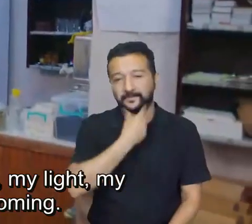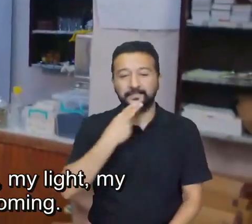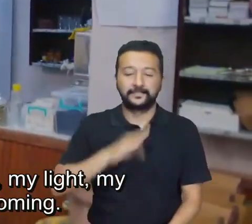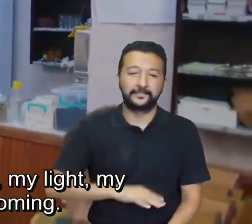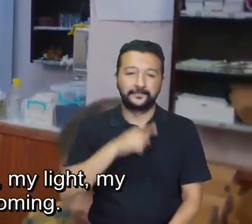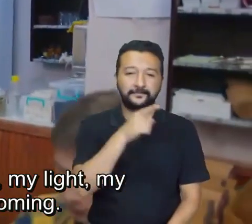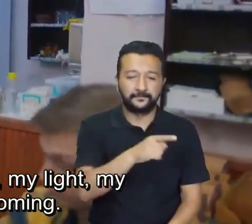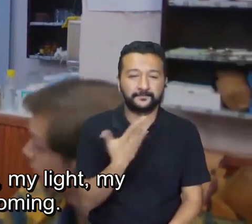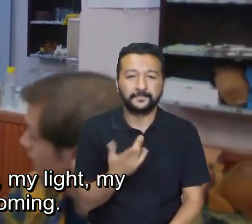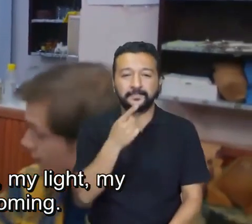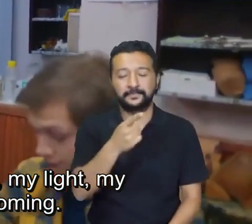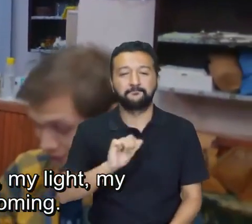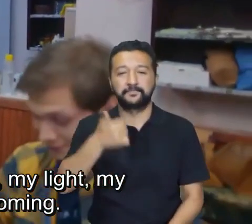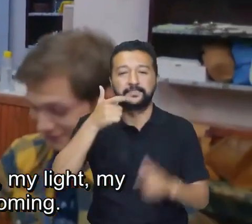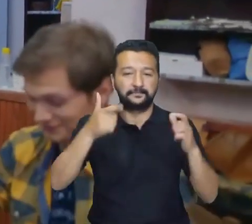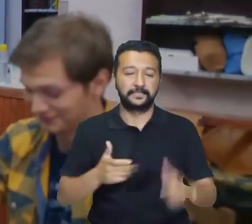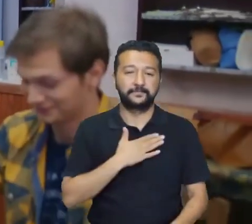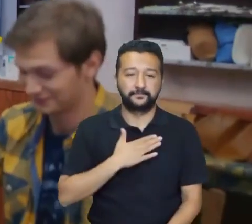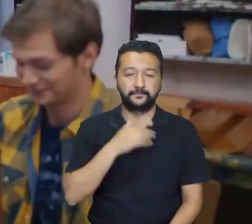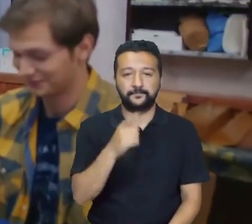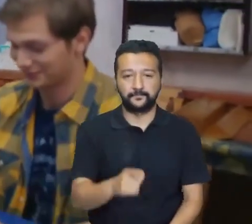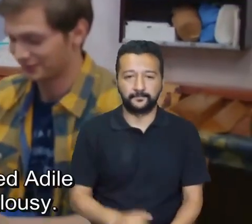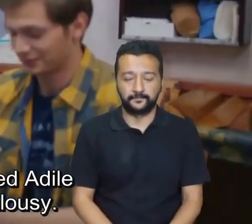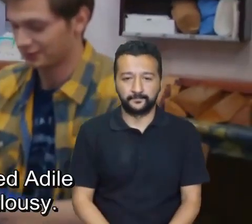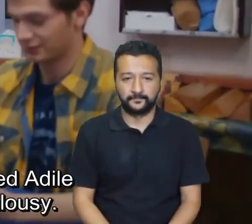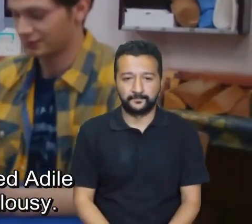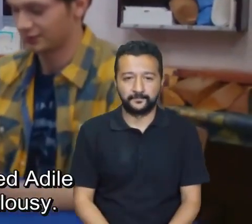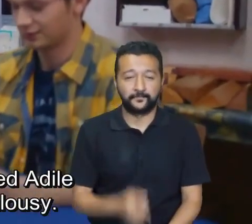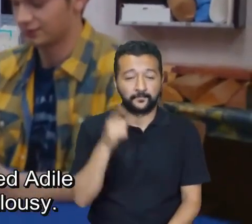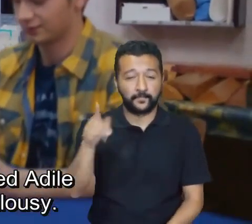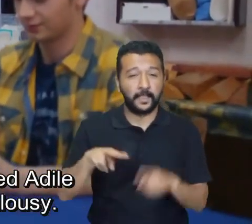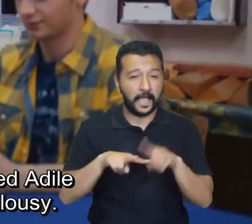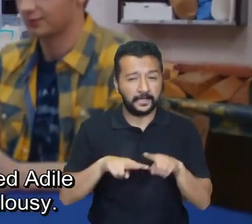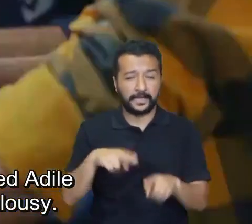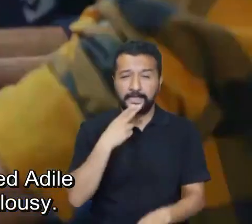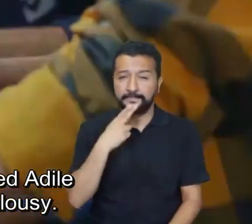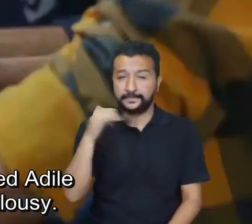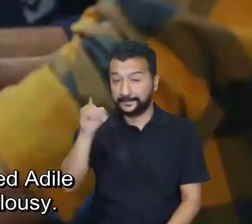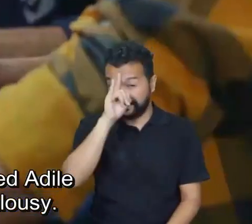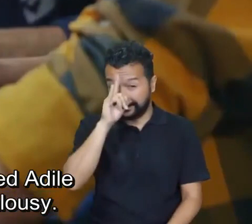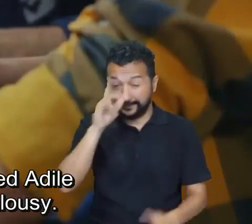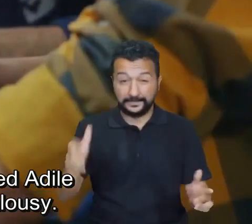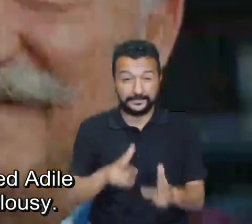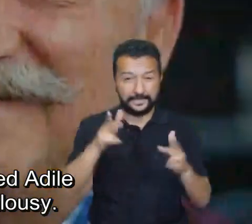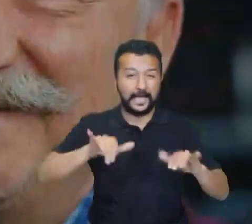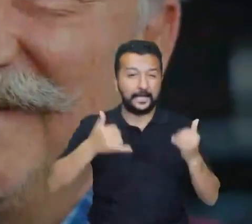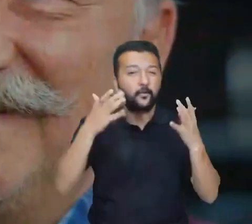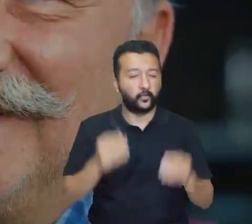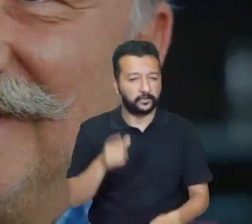kızım. Işığı cennet bahçem geliyor. Duvardaki fotoğrafa konuşuyor. O Adile denen kadın kıskançlığından mosmor